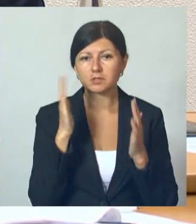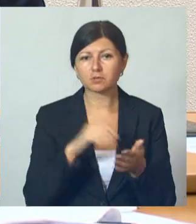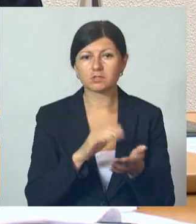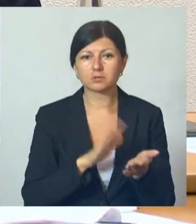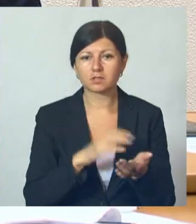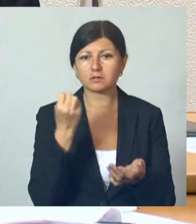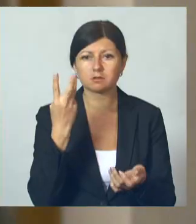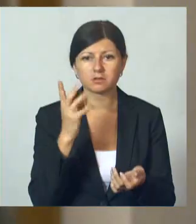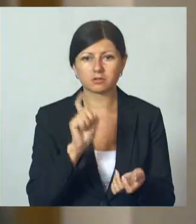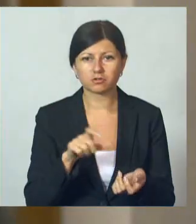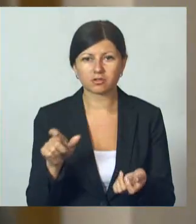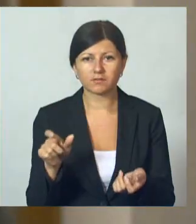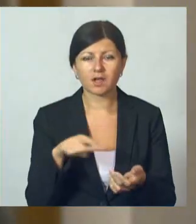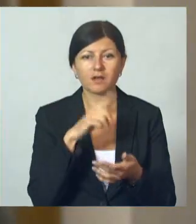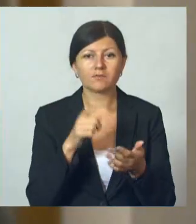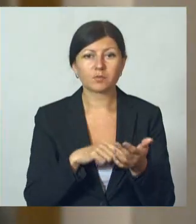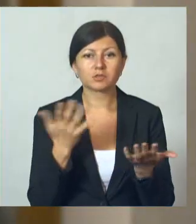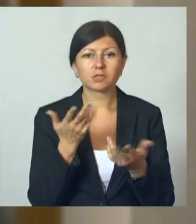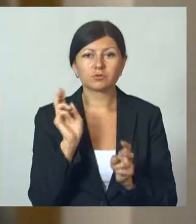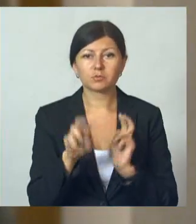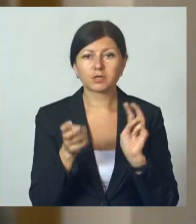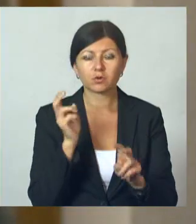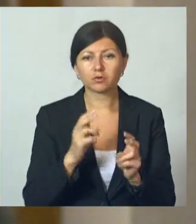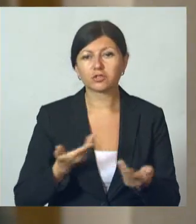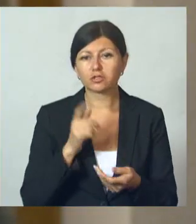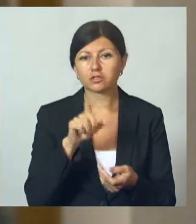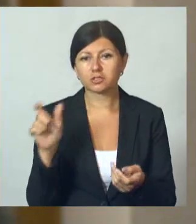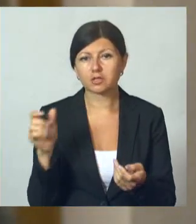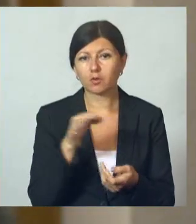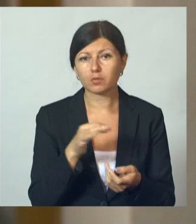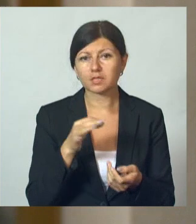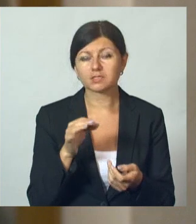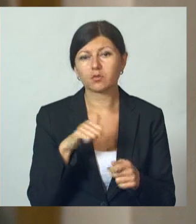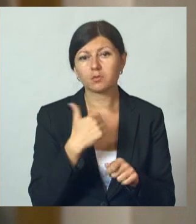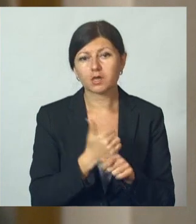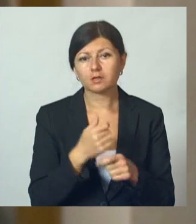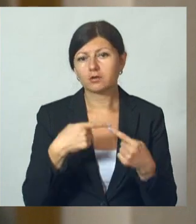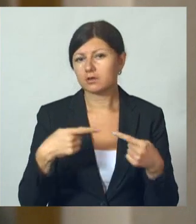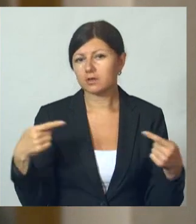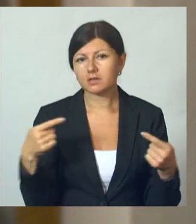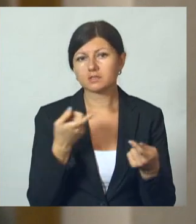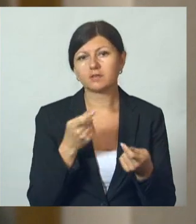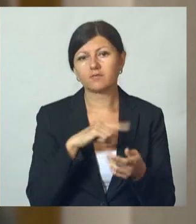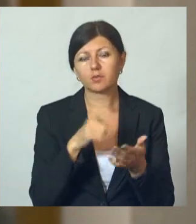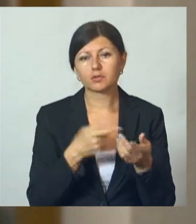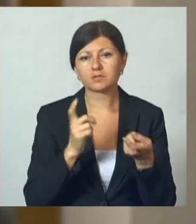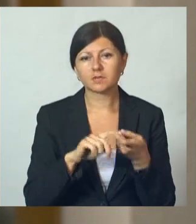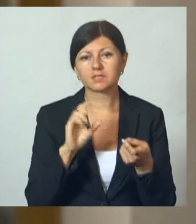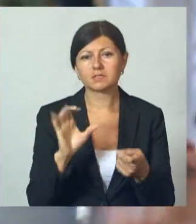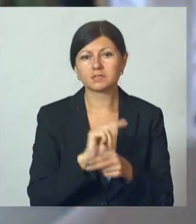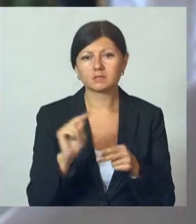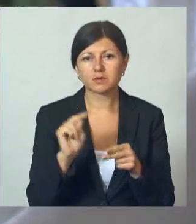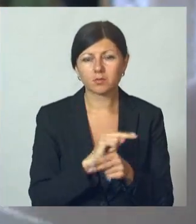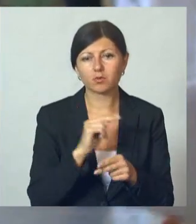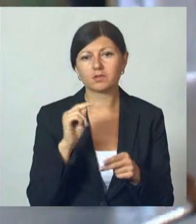записалось 13 человек. Вопросы, с которыми приходят жители области к губернатору, самые разные. Это и вопросы, связанные со строительством и